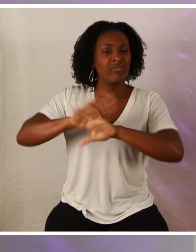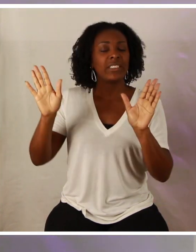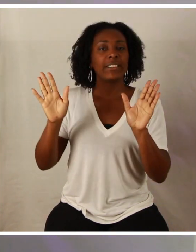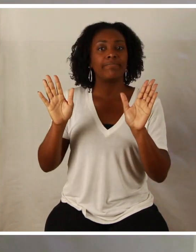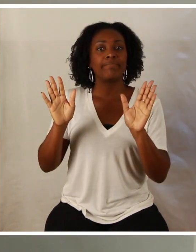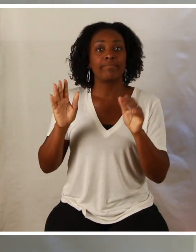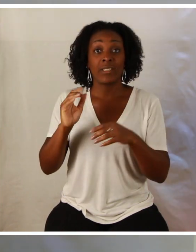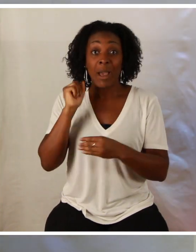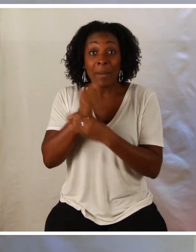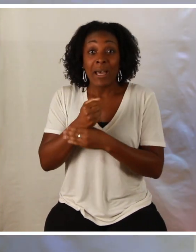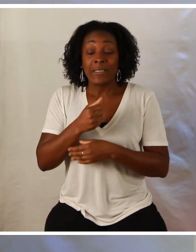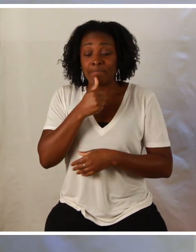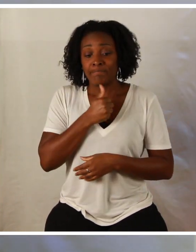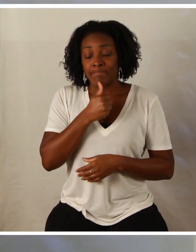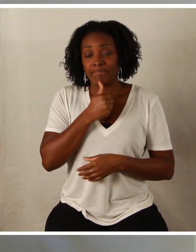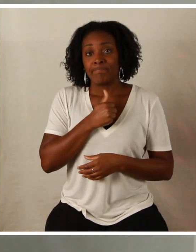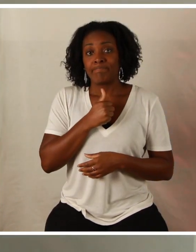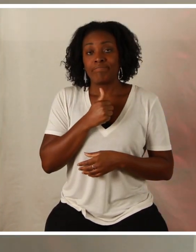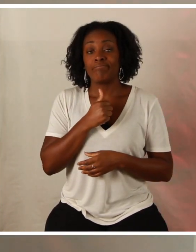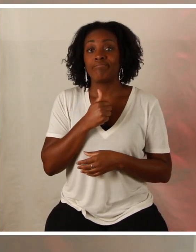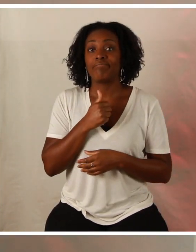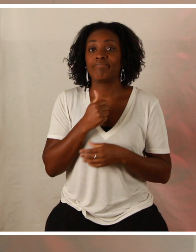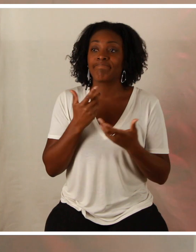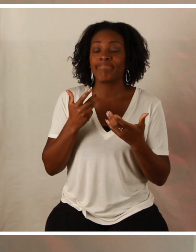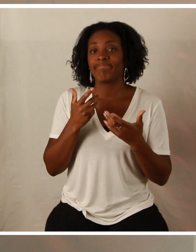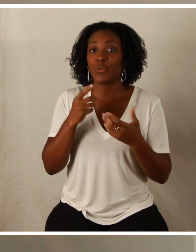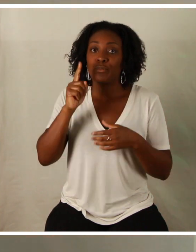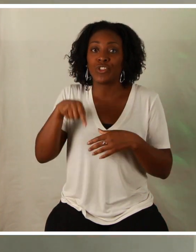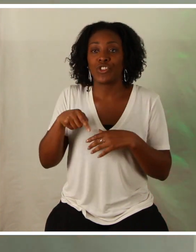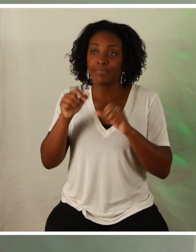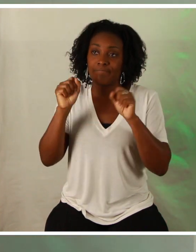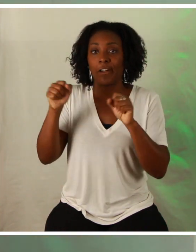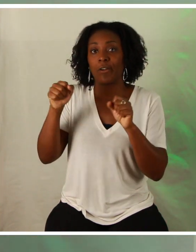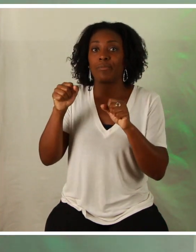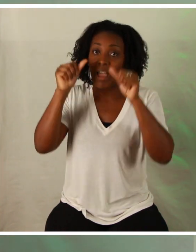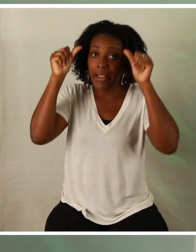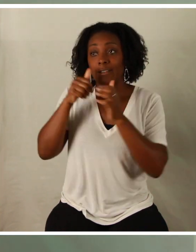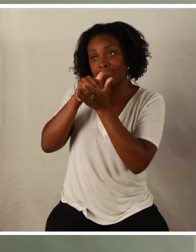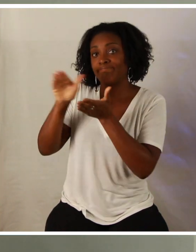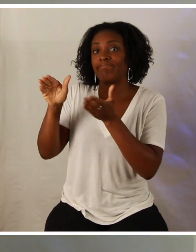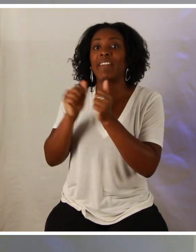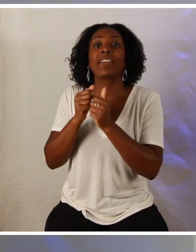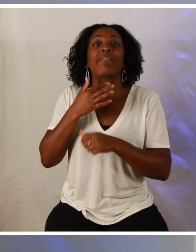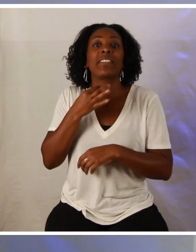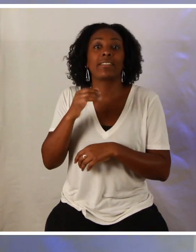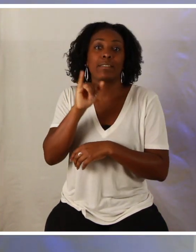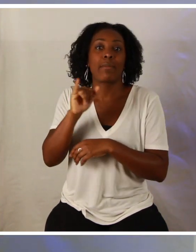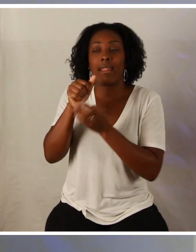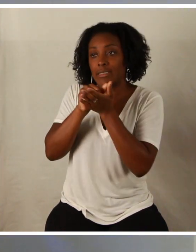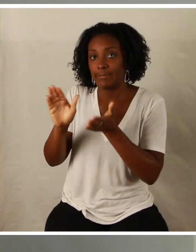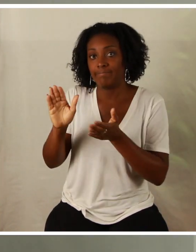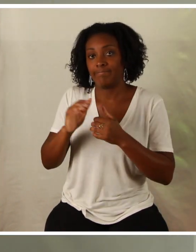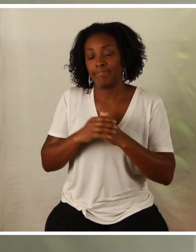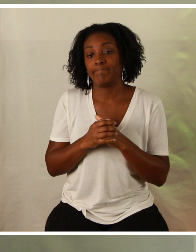contre-cœur, avec l'approbation de Dieu, s'est exécuté. Et Agar va partir avec Ismaël et puis ils vont être